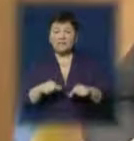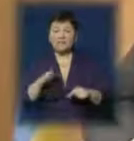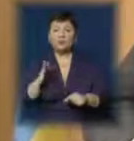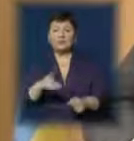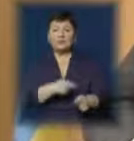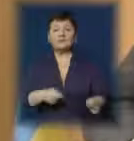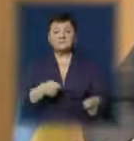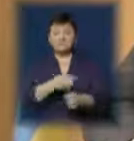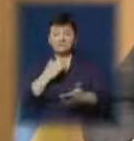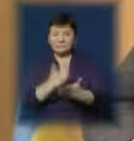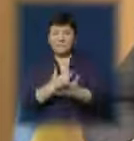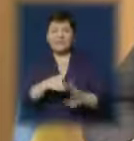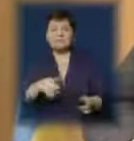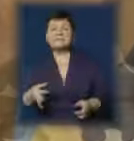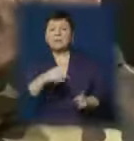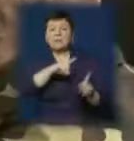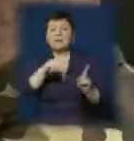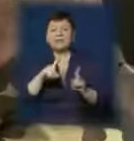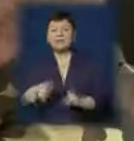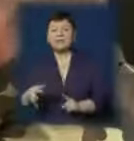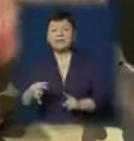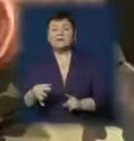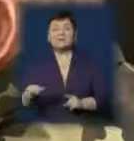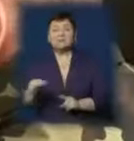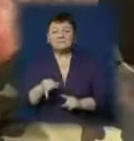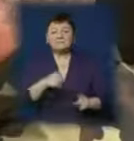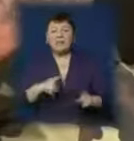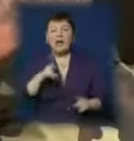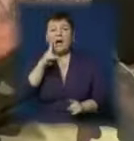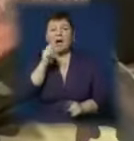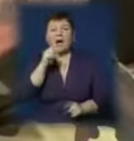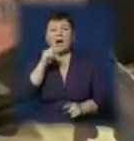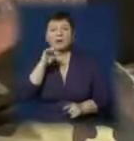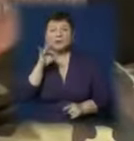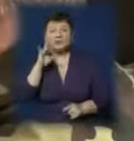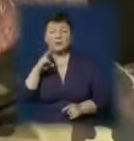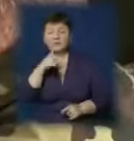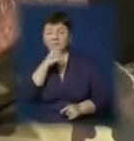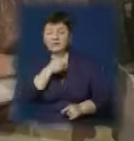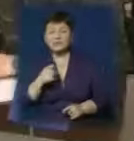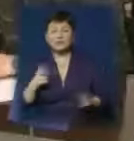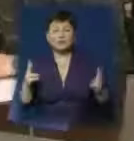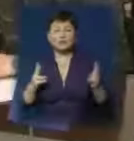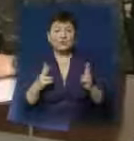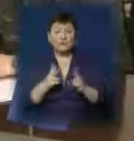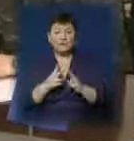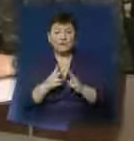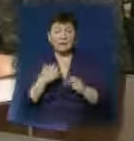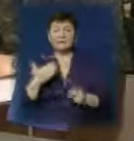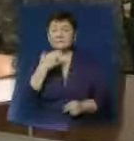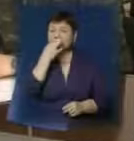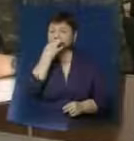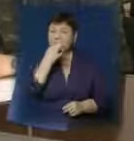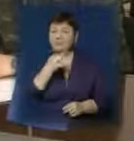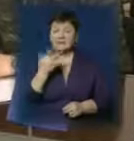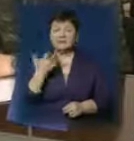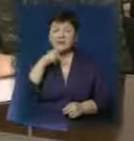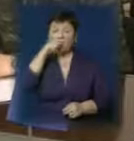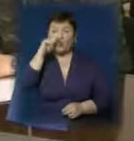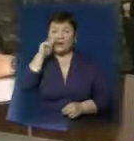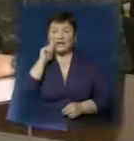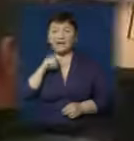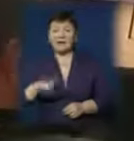зброю. На Закарпатті обласний штаб руху опору координує Михайло Качо. Під час зустрічі з членами організації він зазначив, оскільки Україна